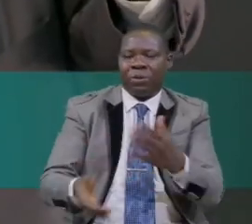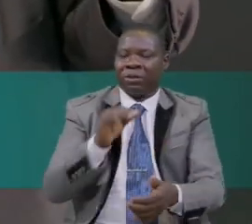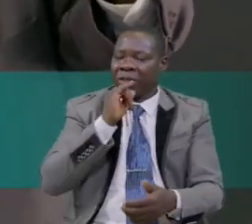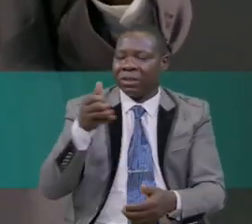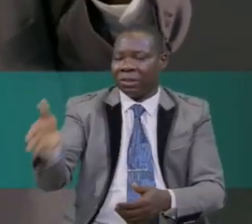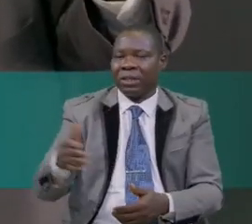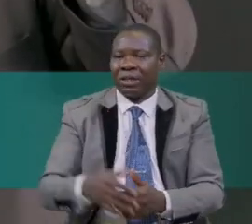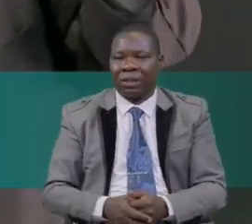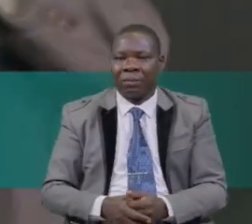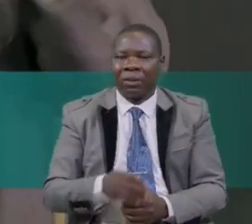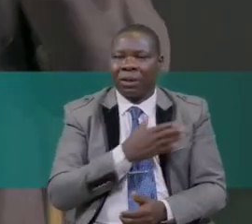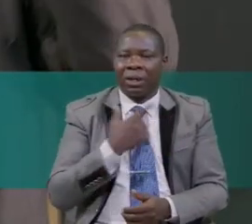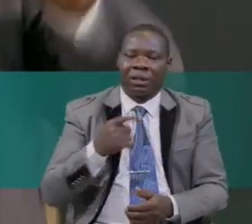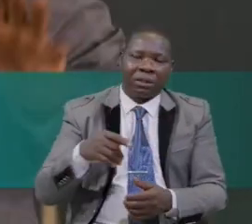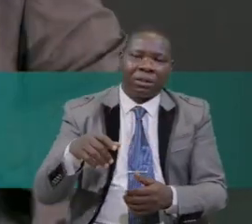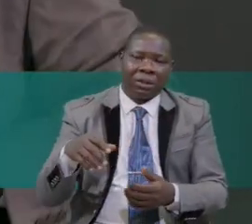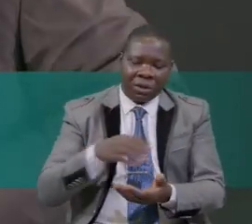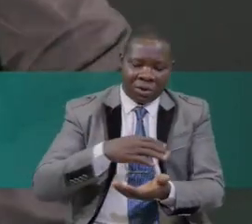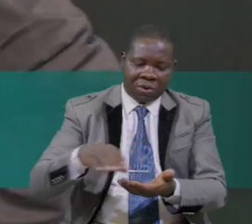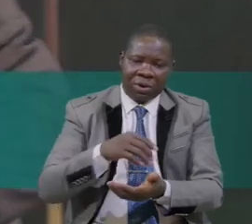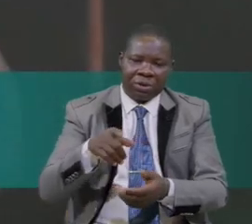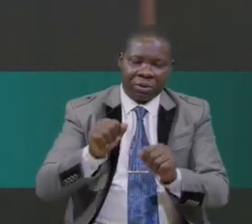Et la chorale, j'entendais la chorale chanter.